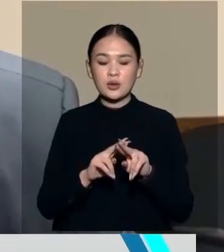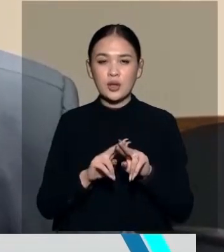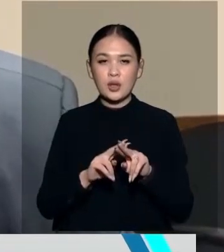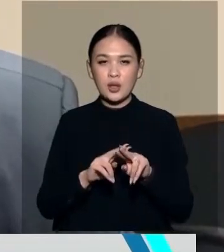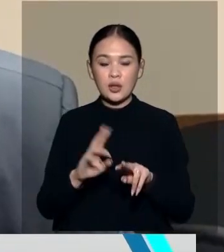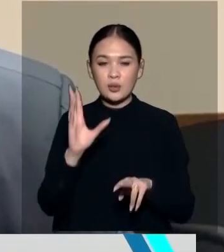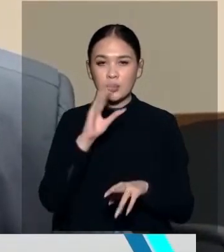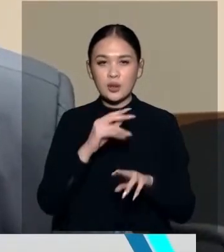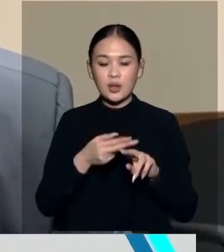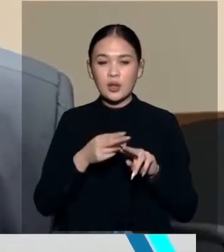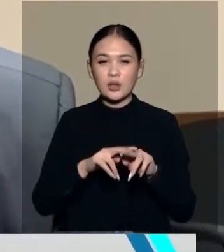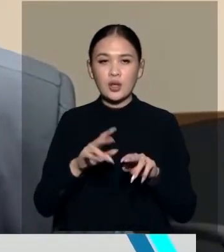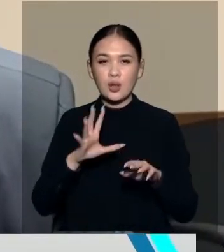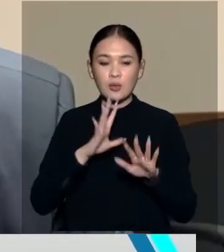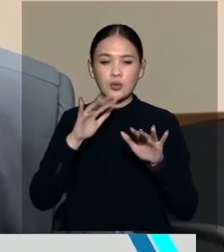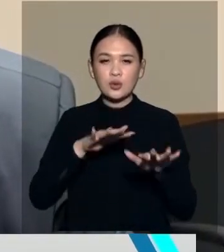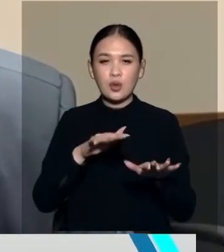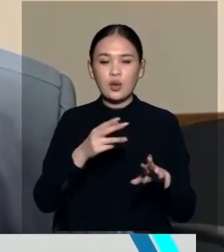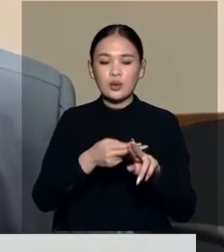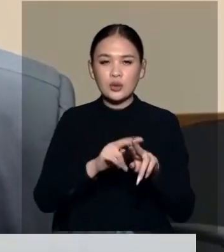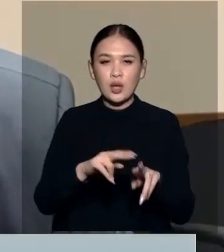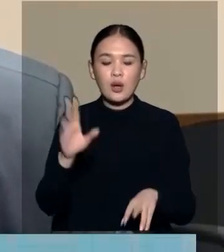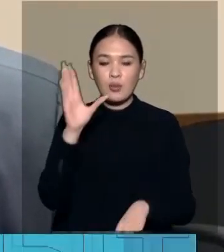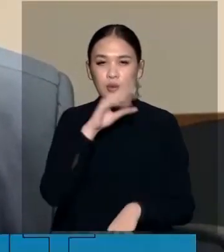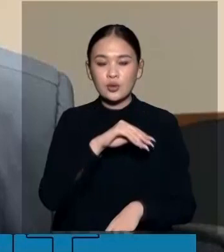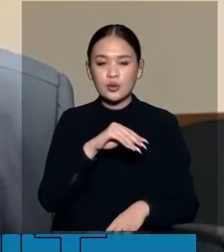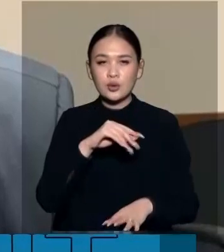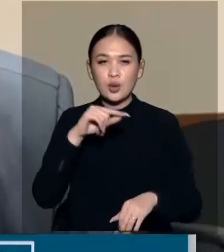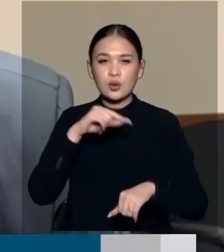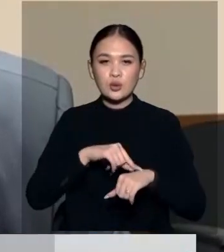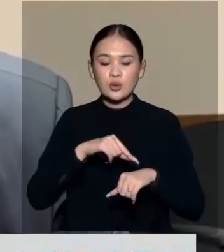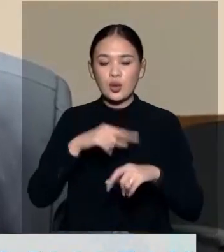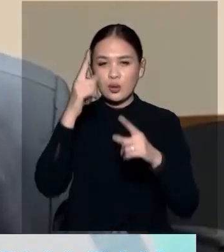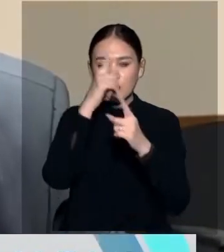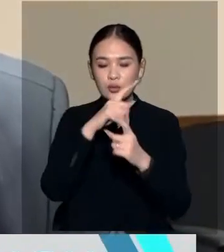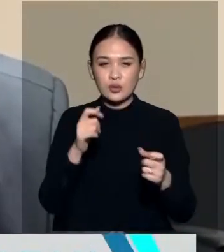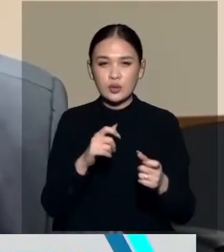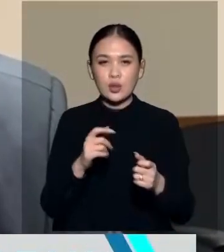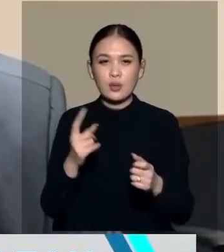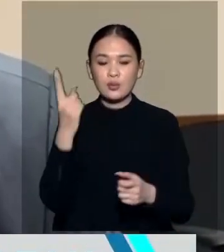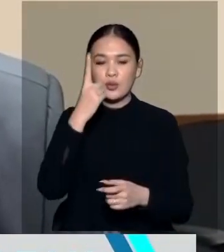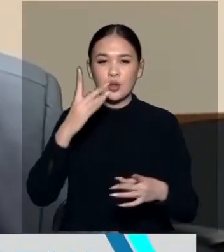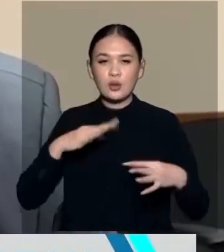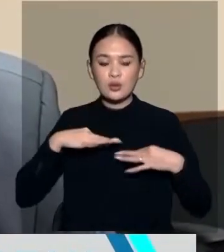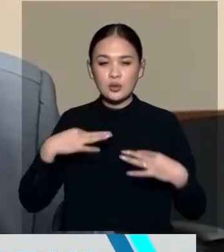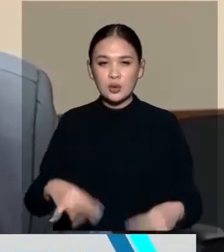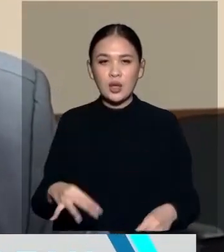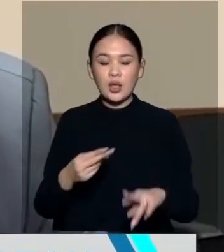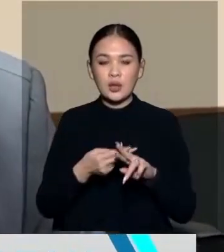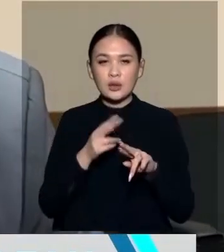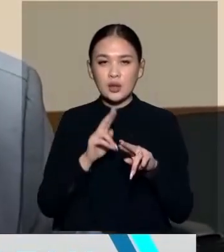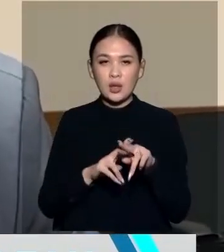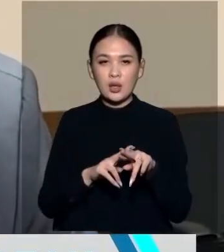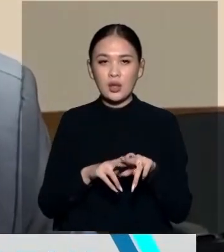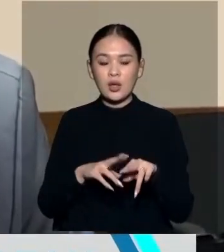туындайтын сейсмикалық толқындардың таралу ерекшеліктеріне байланысты алдын ала хабарлау болып табылады. Мысалы, жер сілкінісі туындаған кезде